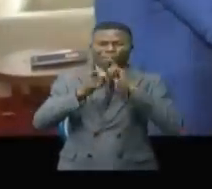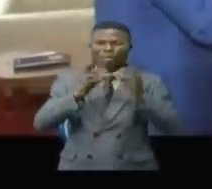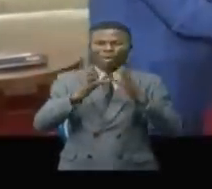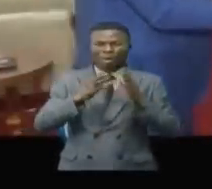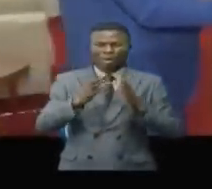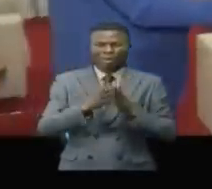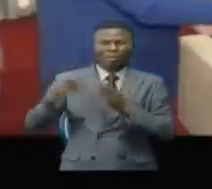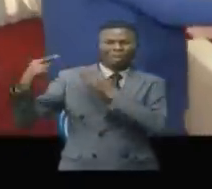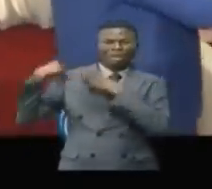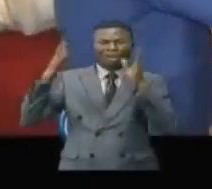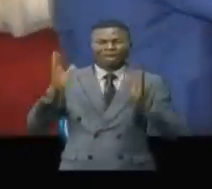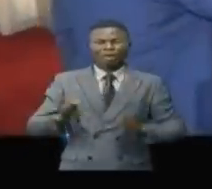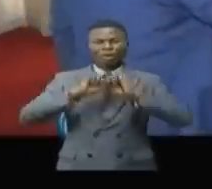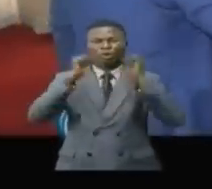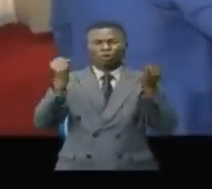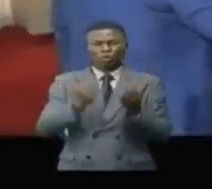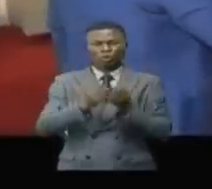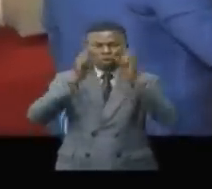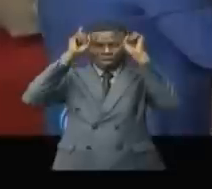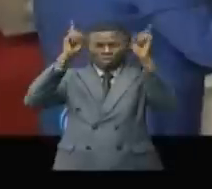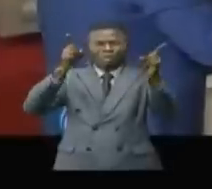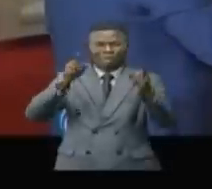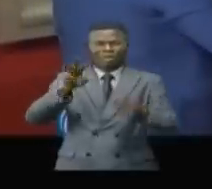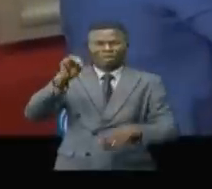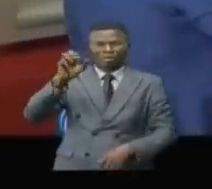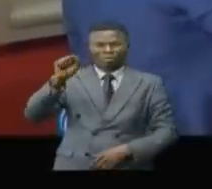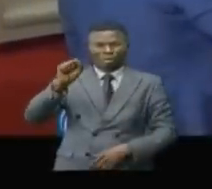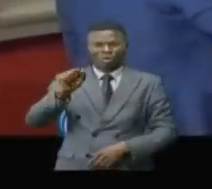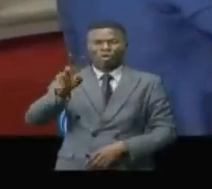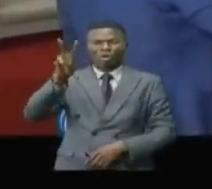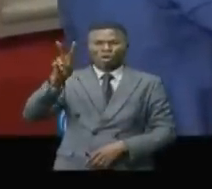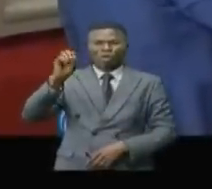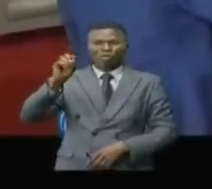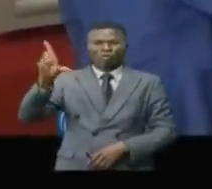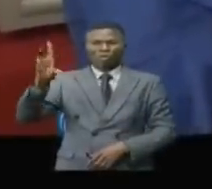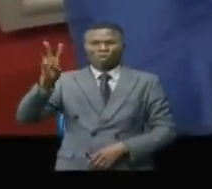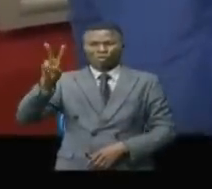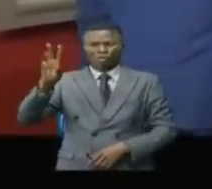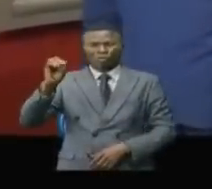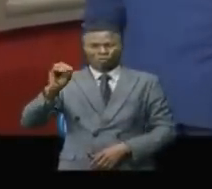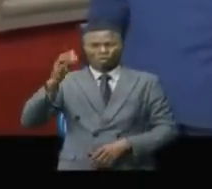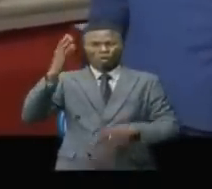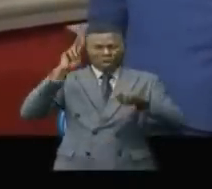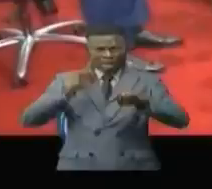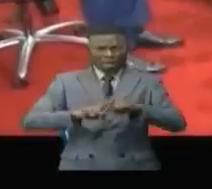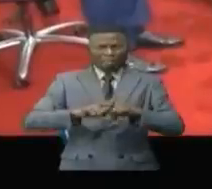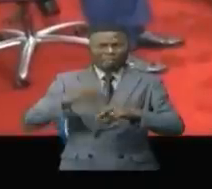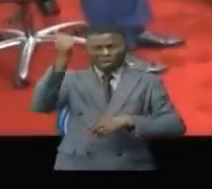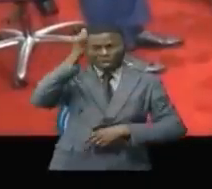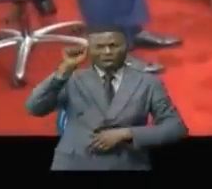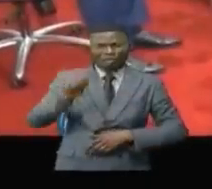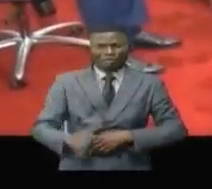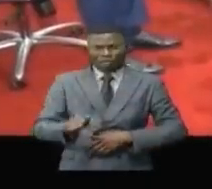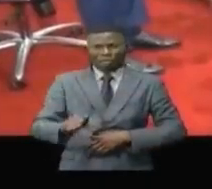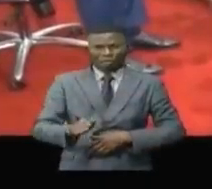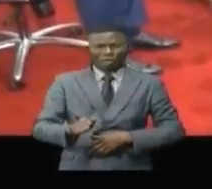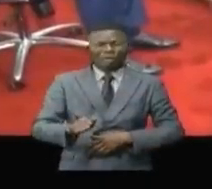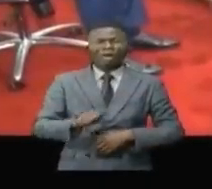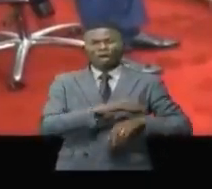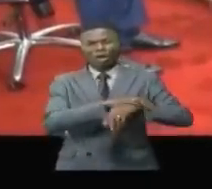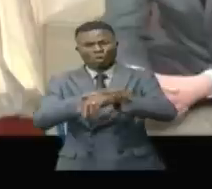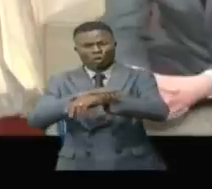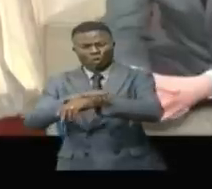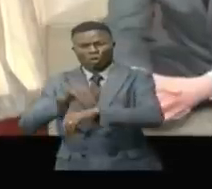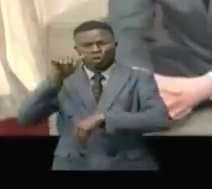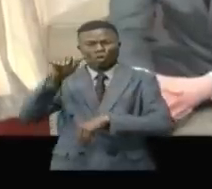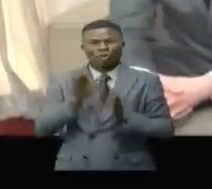les responsables des sociétés Bus Marc et Volvo Marco Polo installées en Afrique du Sud. Ils ont été conduits par le